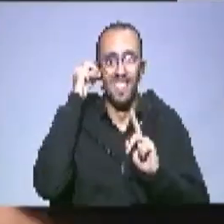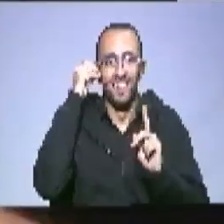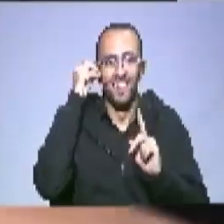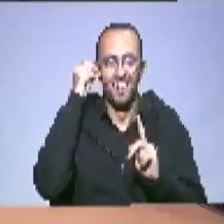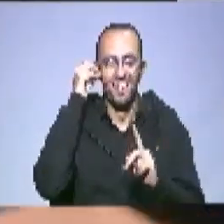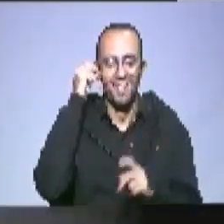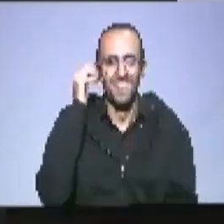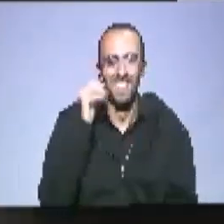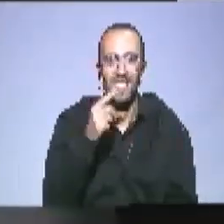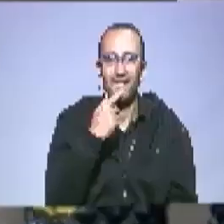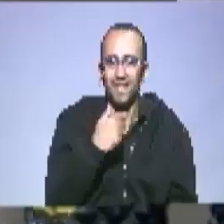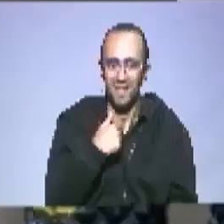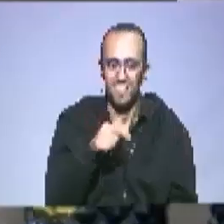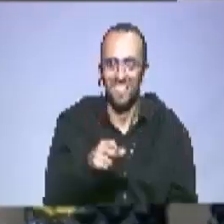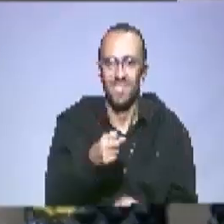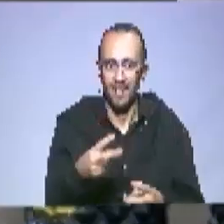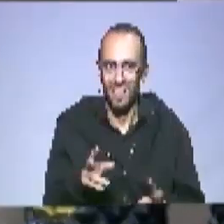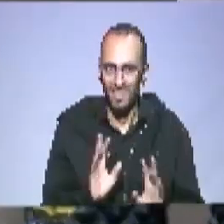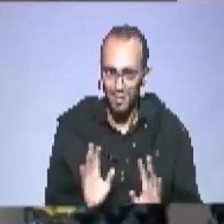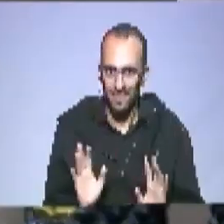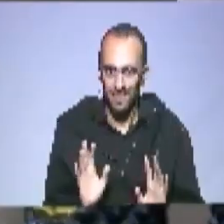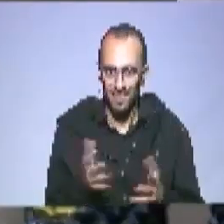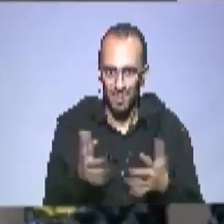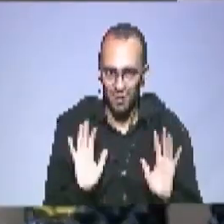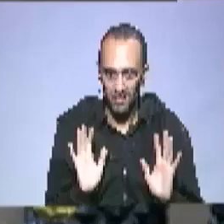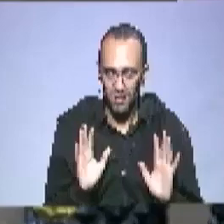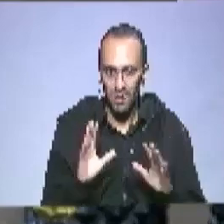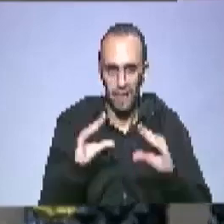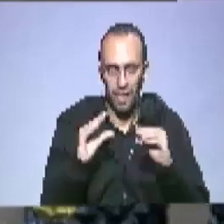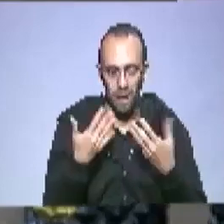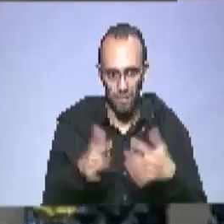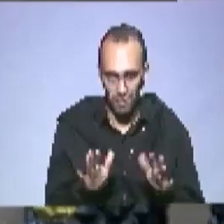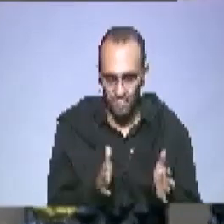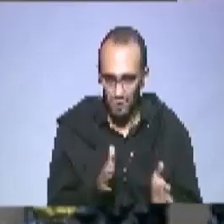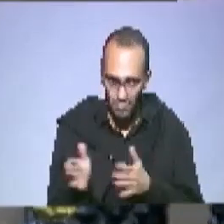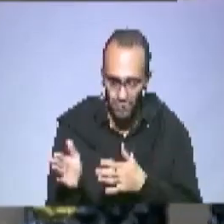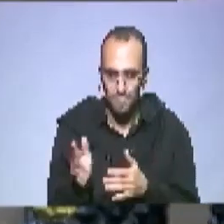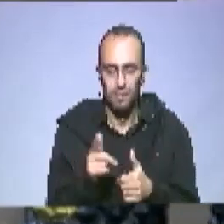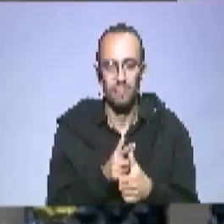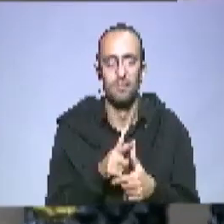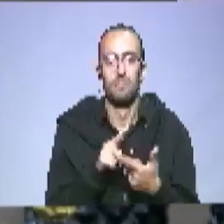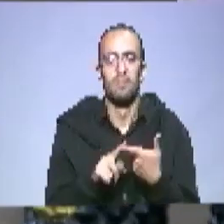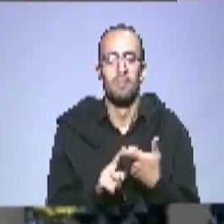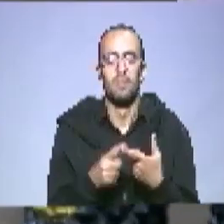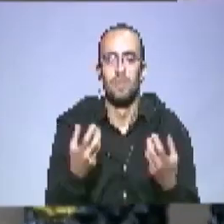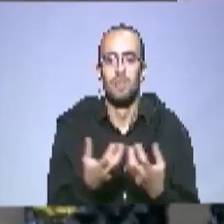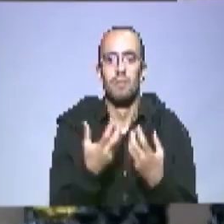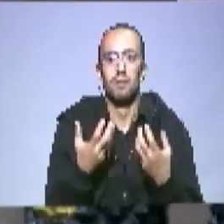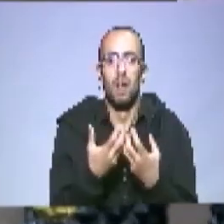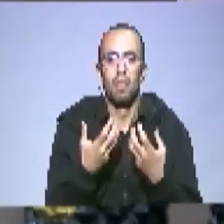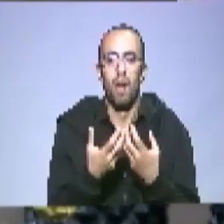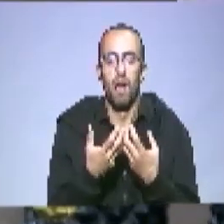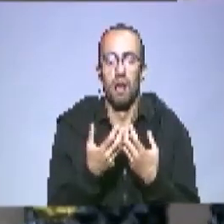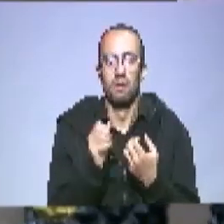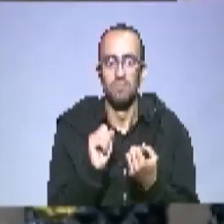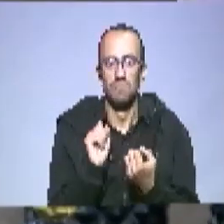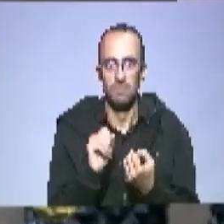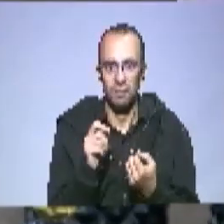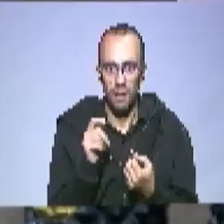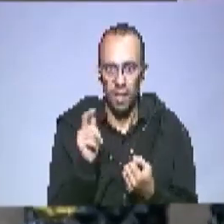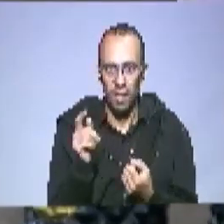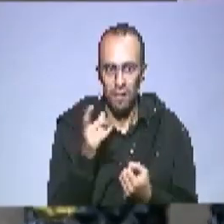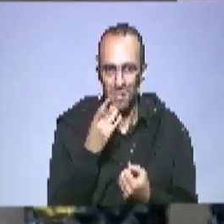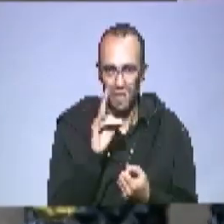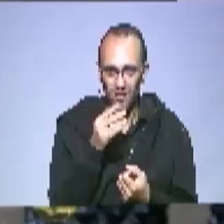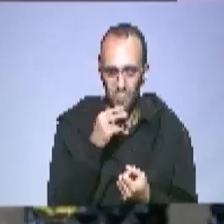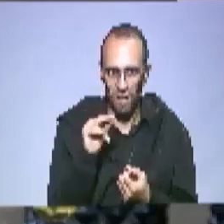اتفضلي قولي. طيب احنا كده خلاص كده يعني خلصنا كيكه البرتقال، خلصنا سلطه الكولوسلو،